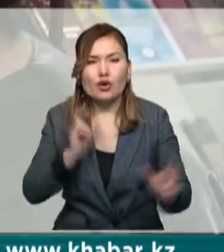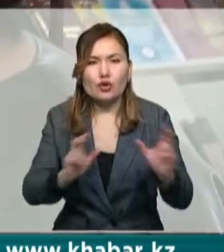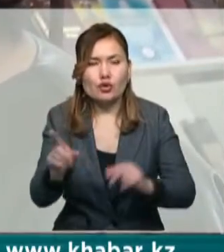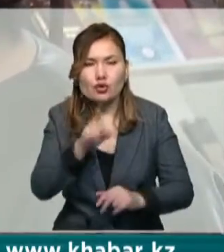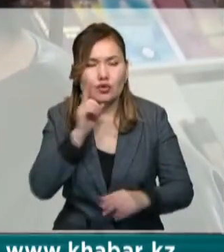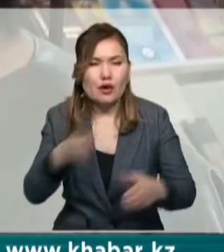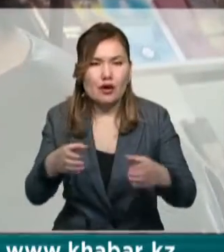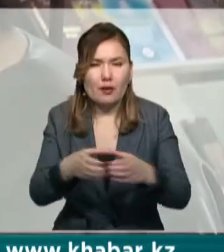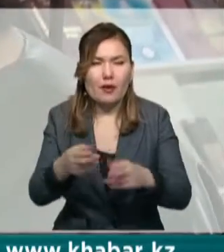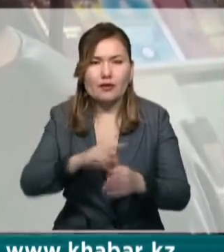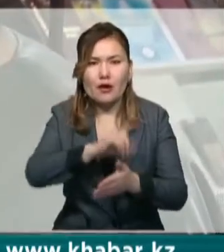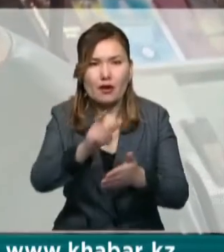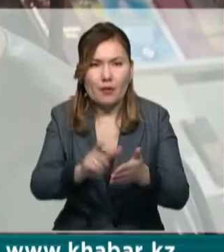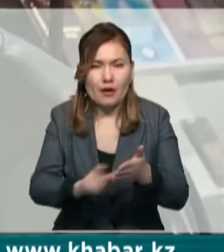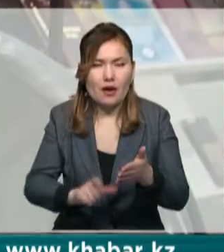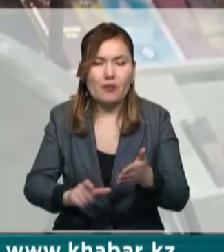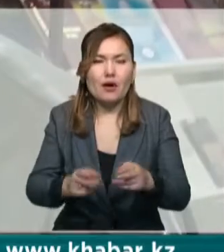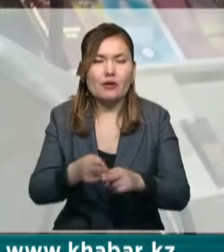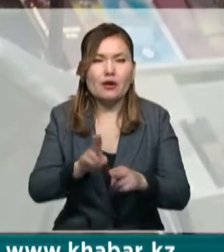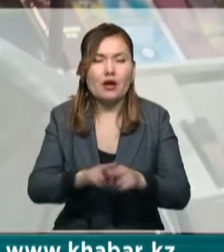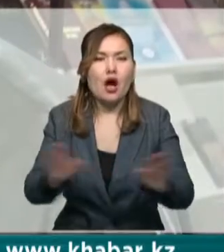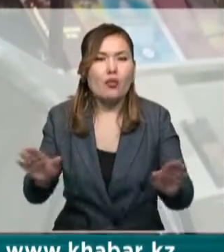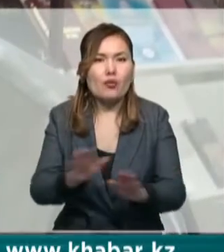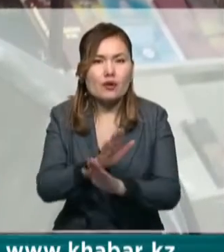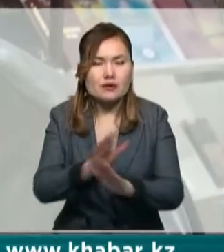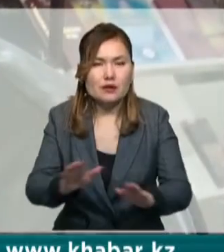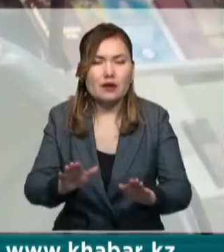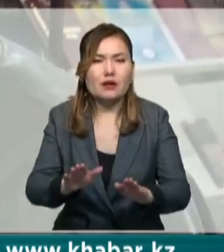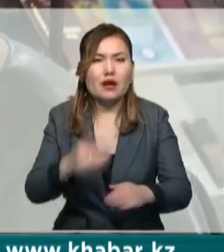бірге поэтикалық, поэзиялық, музыкалық қойылымын көрсетеді.